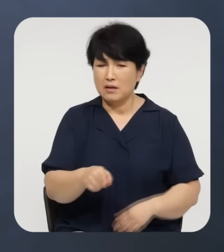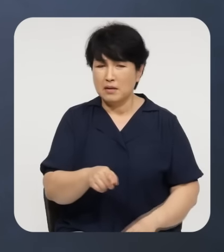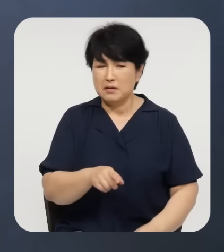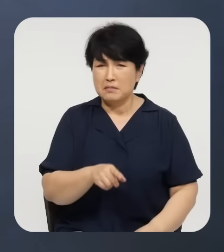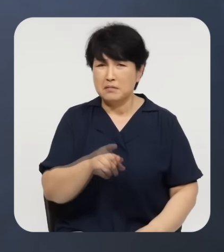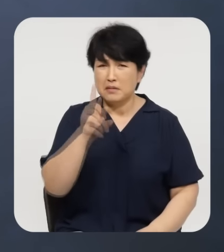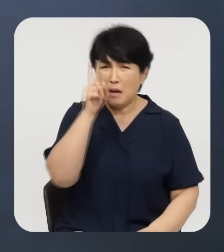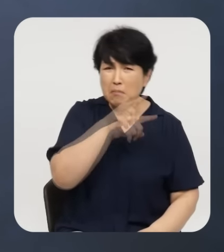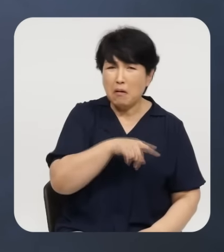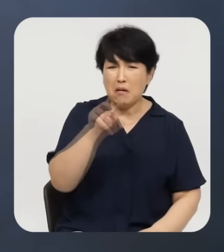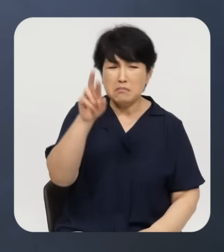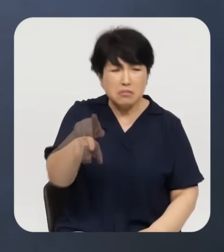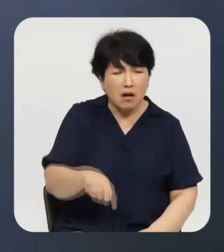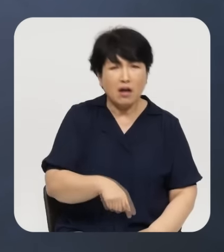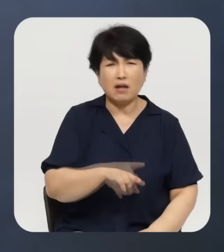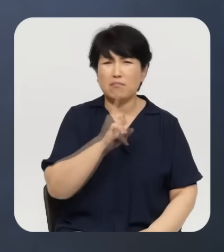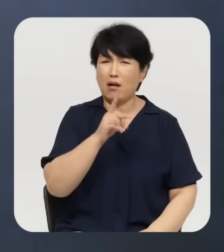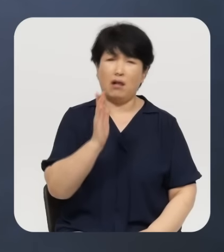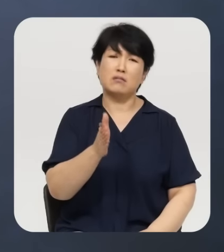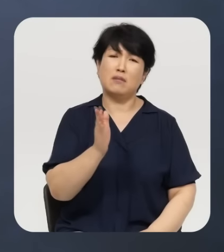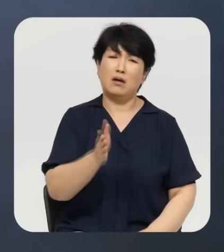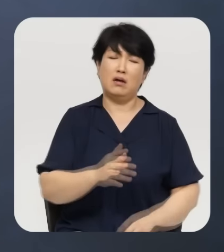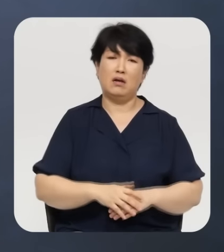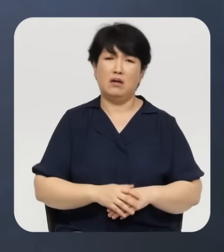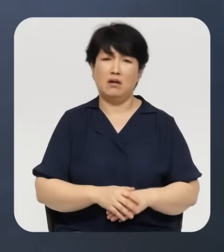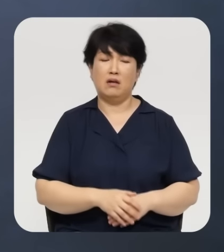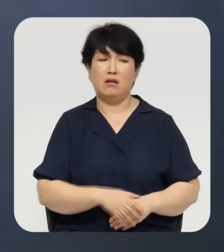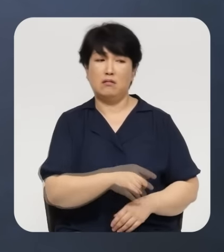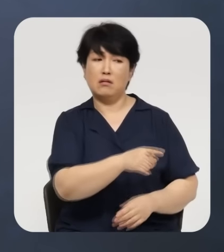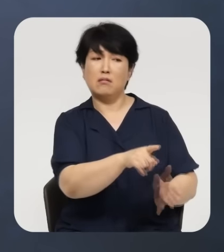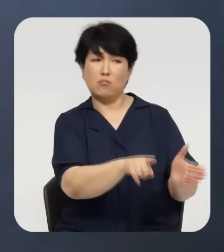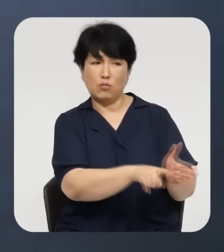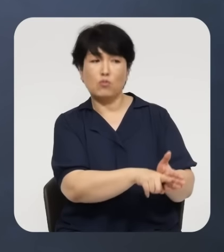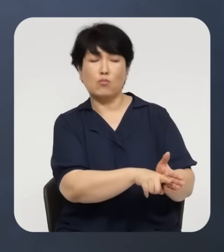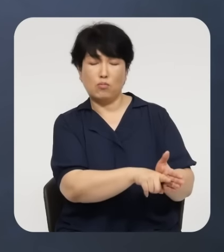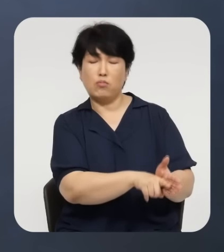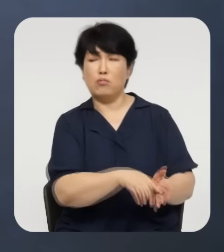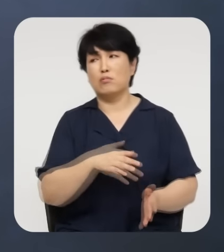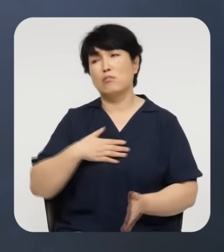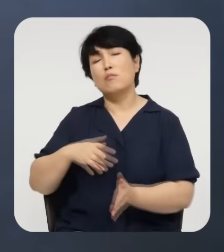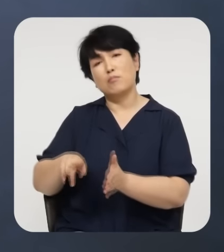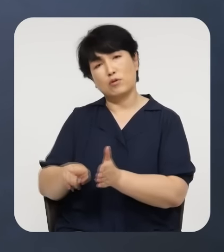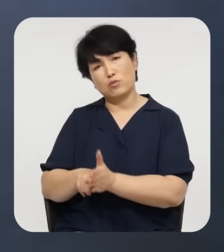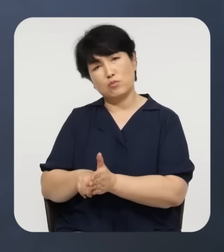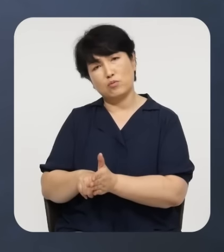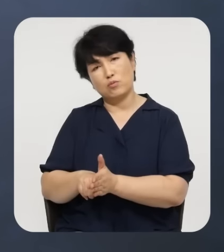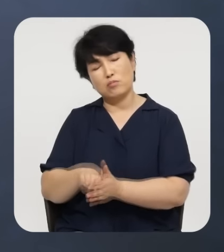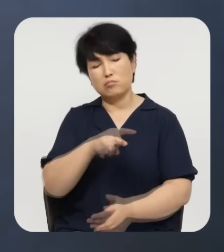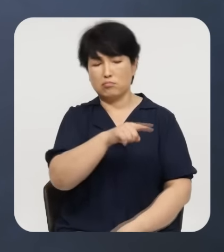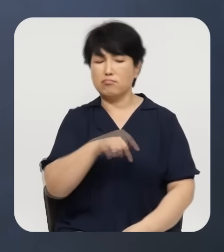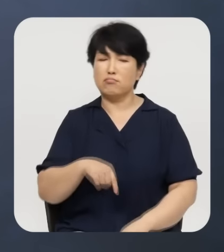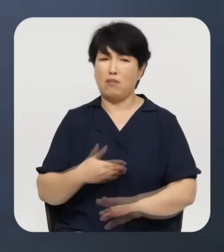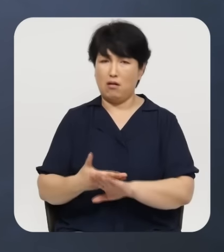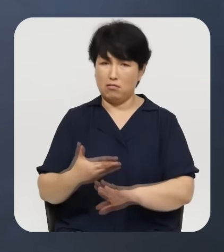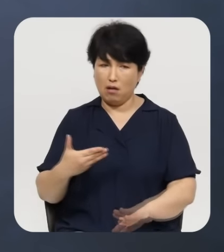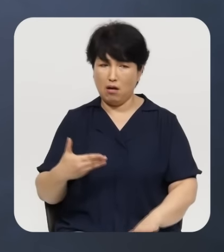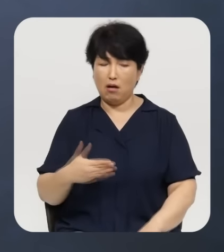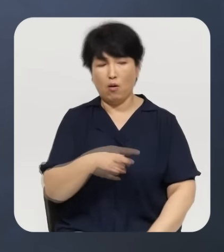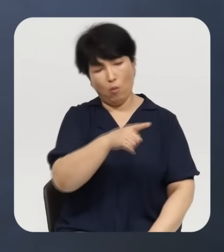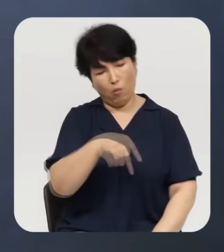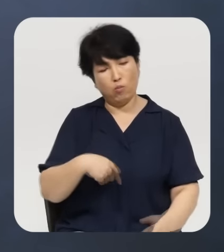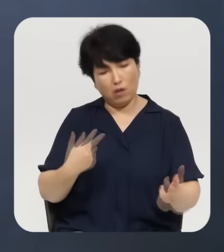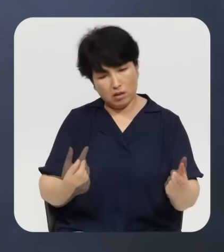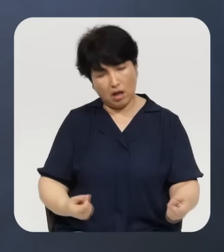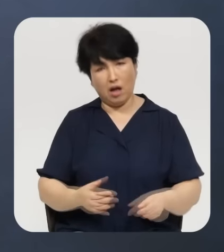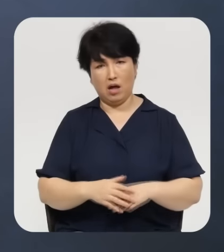진리를 논하면 안 돼요. 그냥 그렇게 저 사람은 그렇게 믿구나. 나는 이렇게 믿는다. 이렇게